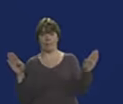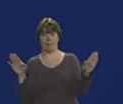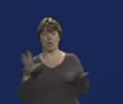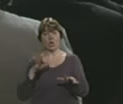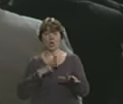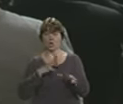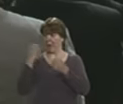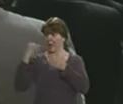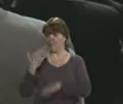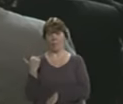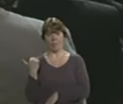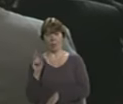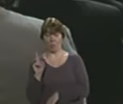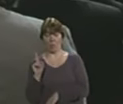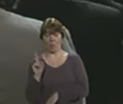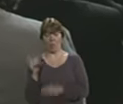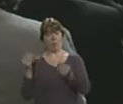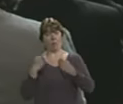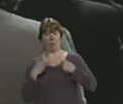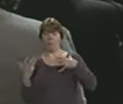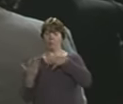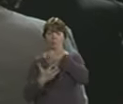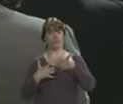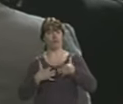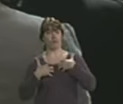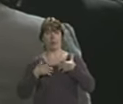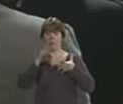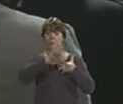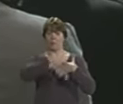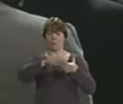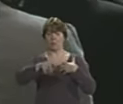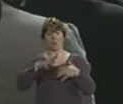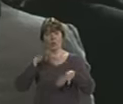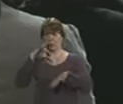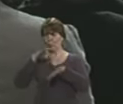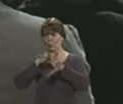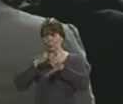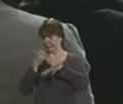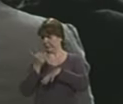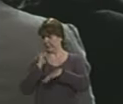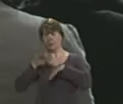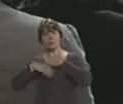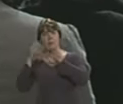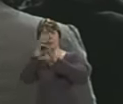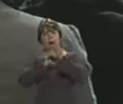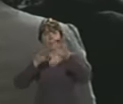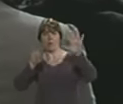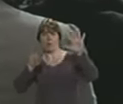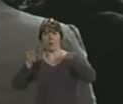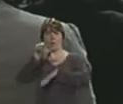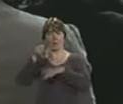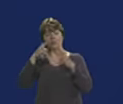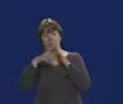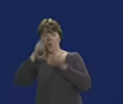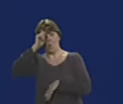un événement récent qui a bouleversé et choqué les Français. J'étais en Seine-Saint-Denis hier. Je veux